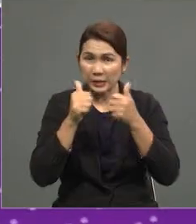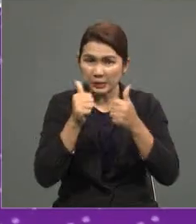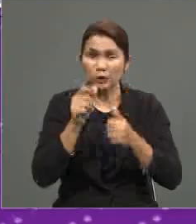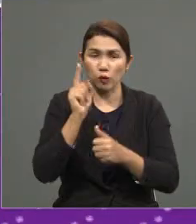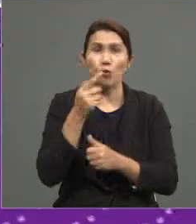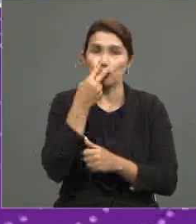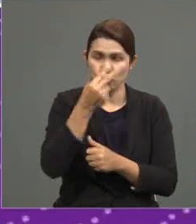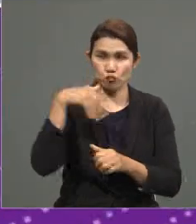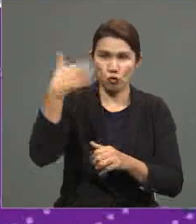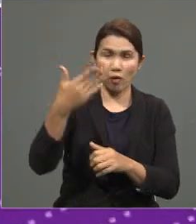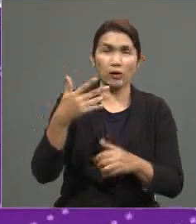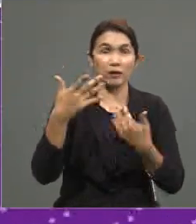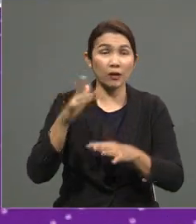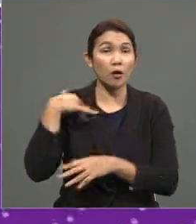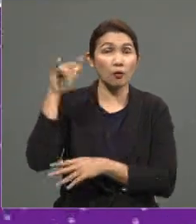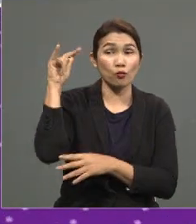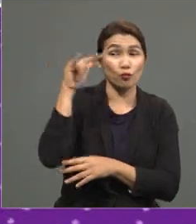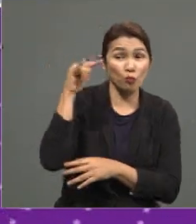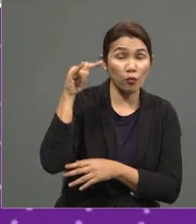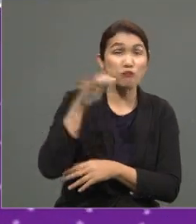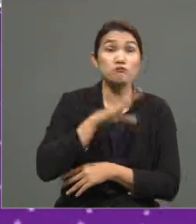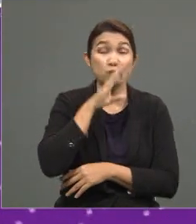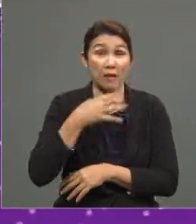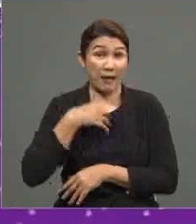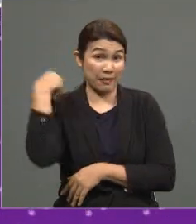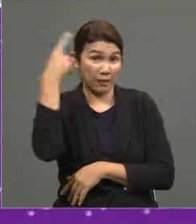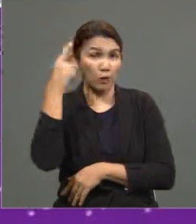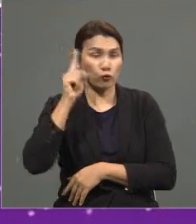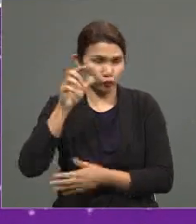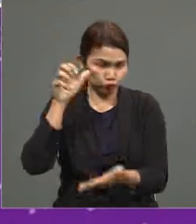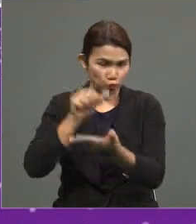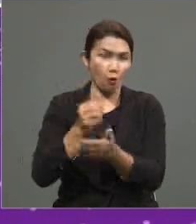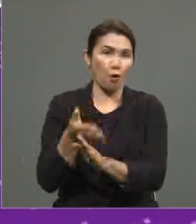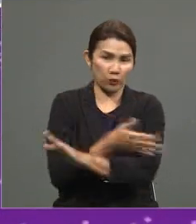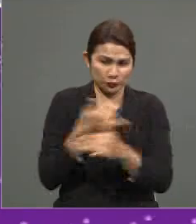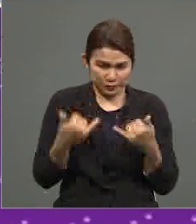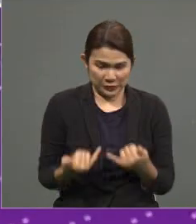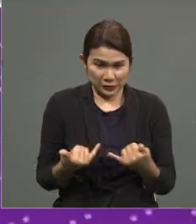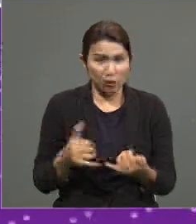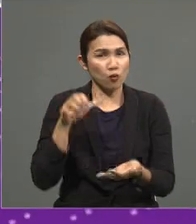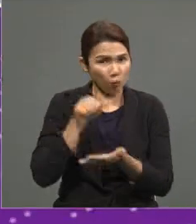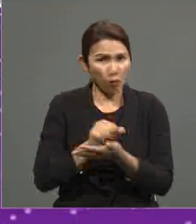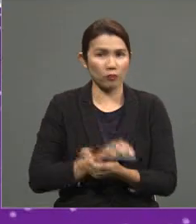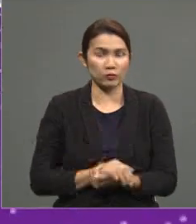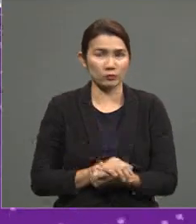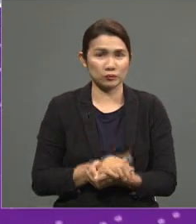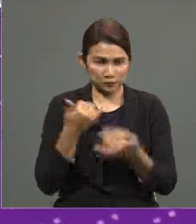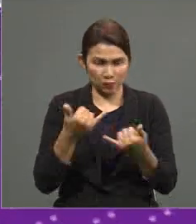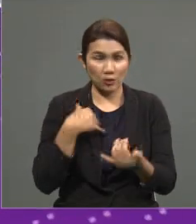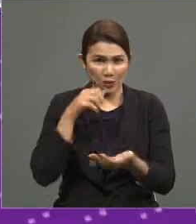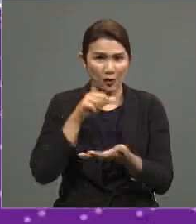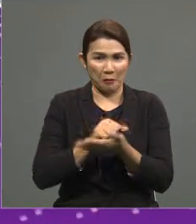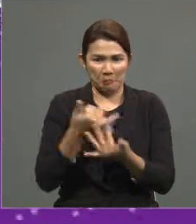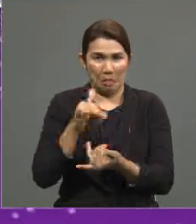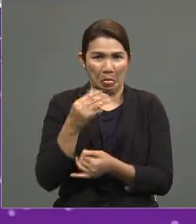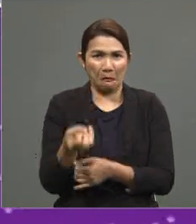ักนิดนึงเรื่องของตั๋วเครื่องบินถ้าจะไปกันให้ชัวร์แล้วนะคะจองกันซะตั้งแต่วันนี้ดีกว่านะคะมันนน่าจะเริ่ม